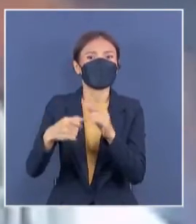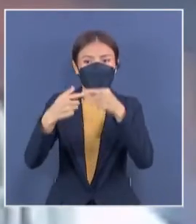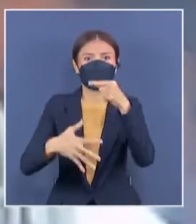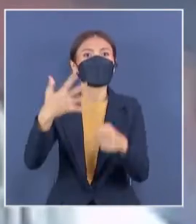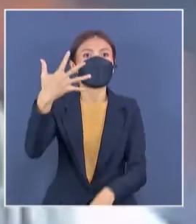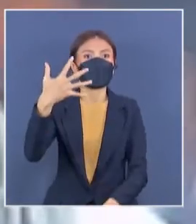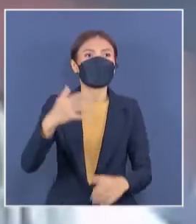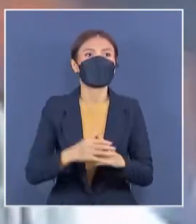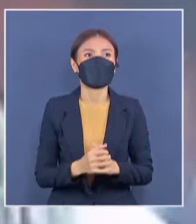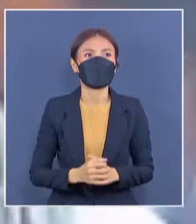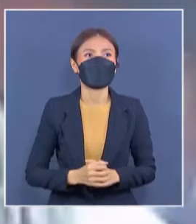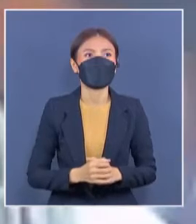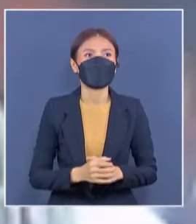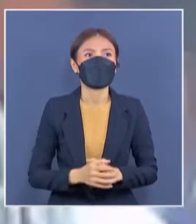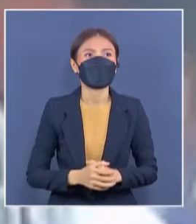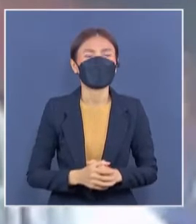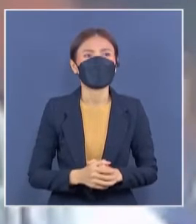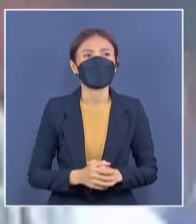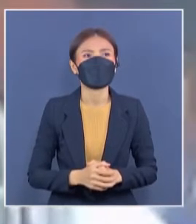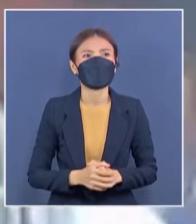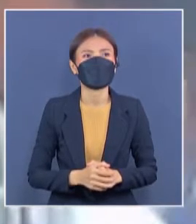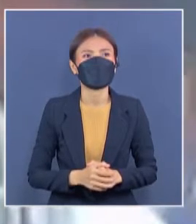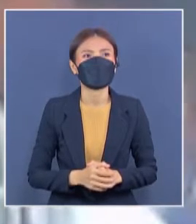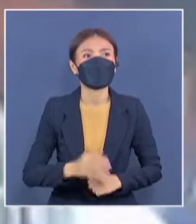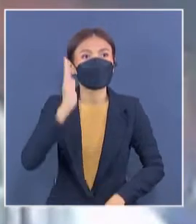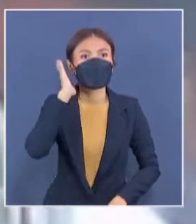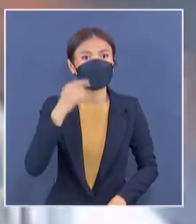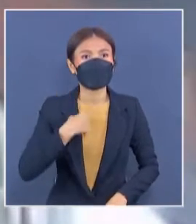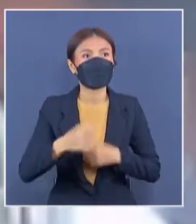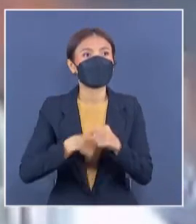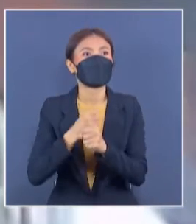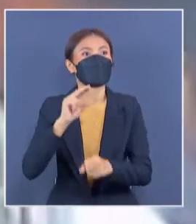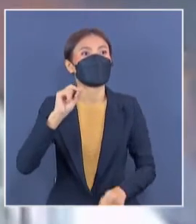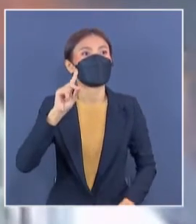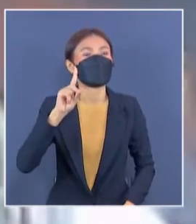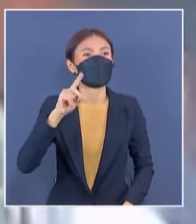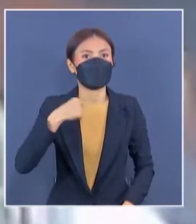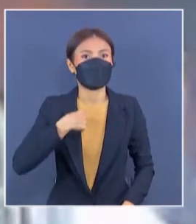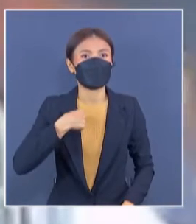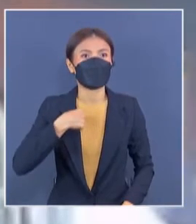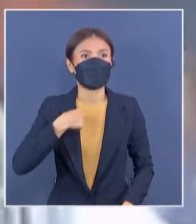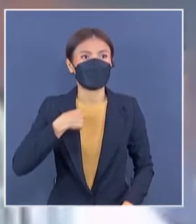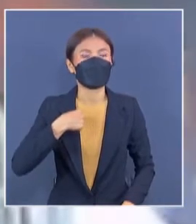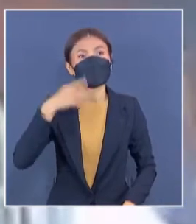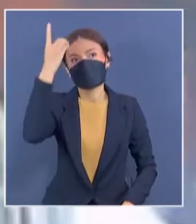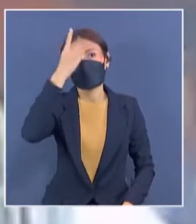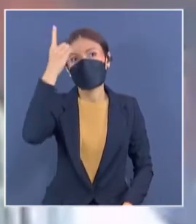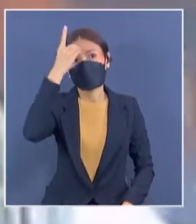ความคืบหน้ากรณีนายชานนท์อัครชาตะนะครับอายุ31ปีหรือว่าขุนชานนท์เนี่ยแหละครับเป็นนักแสดงหนุ่มเนี่ยฮะ